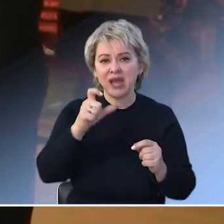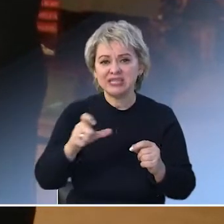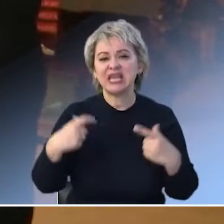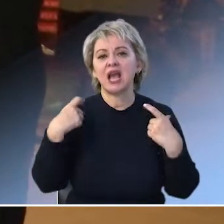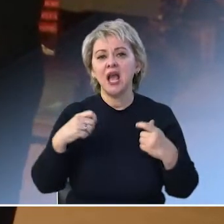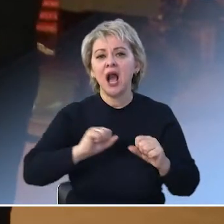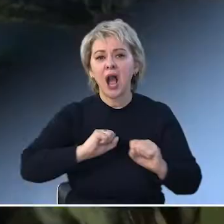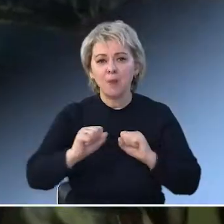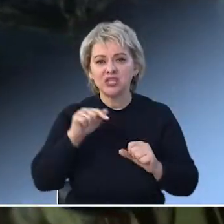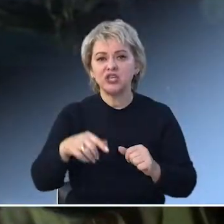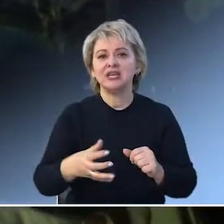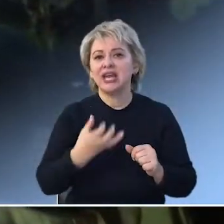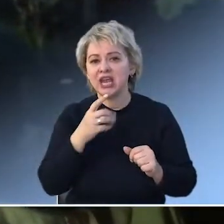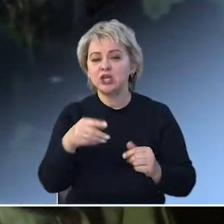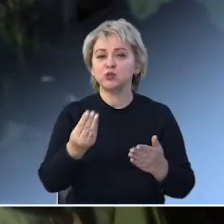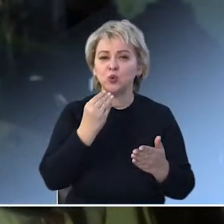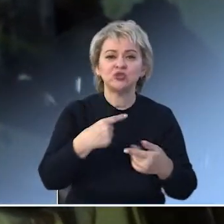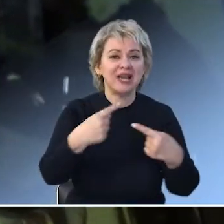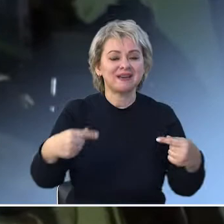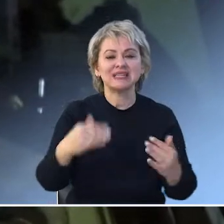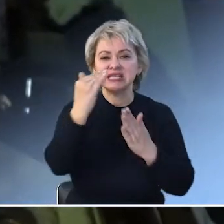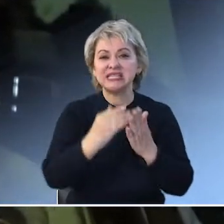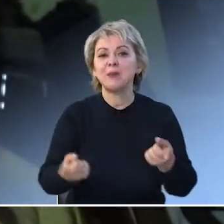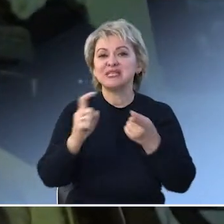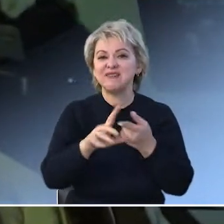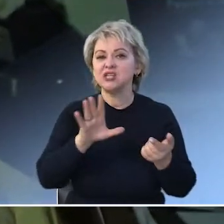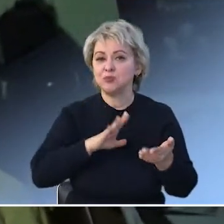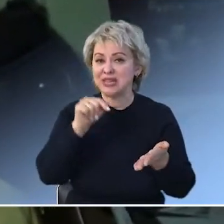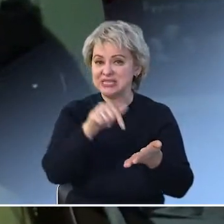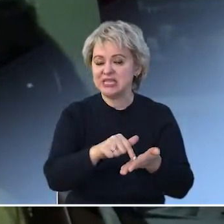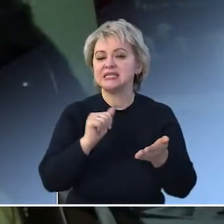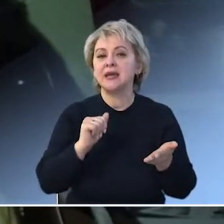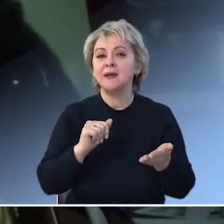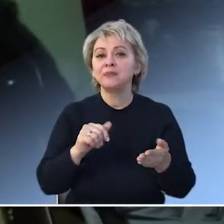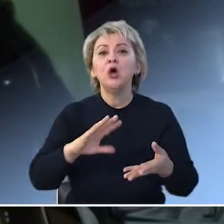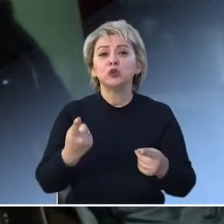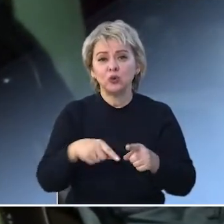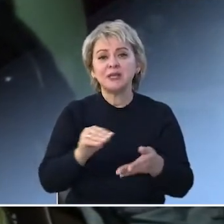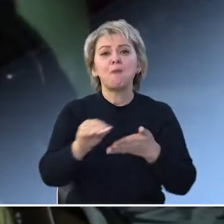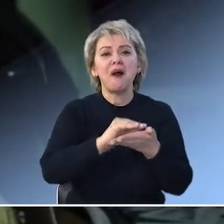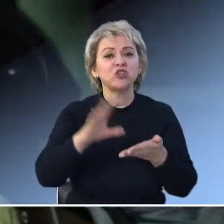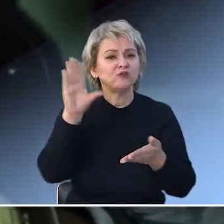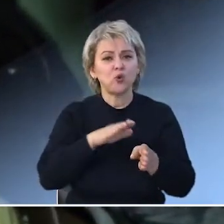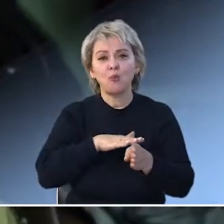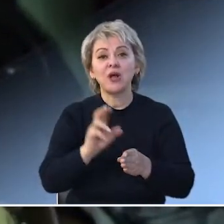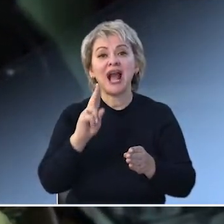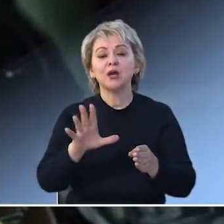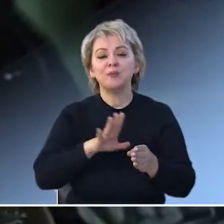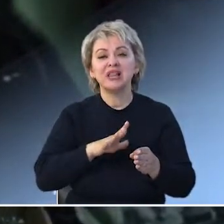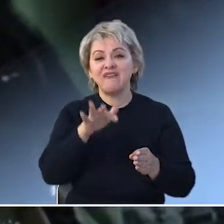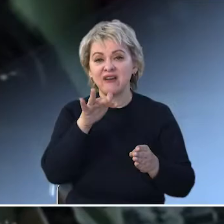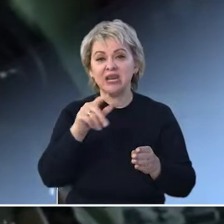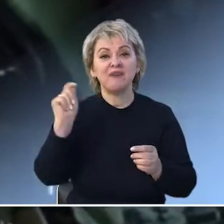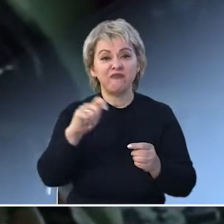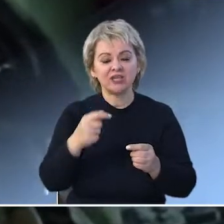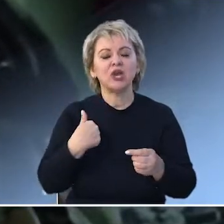бойцы сохли, там грелись. Вот. Система связи были установлены в этих землянках. Ну, то есть она повторяет все полностью, как было во время